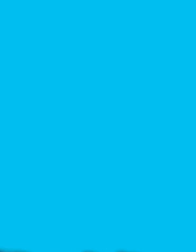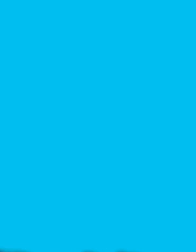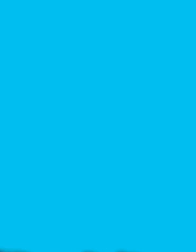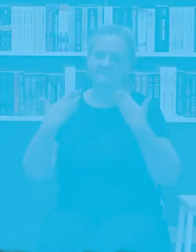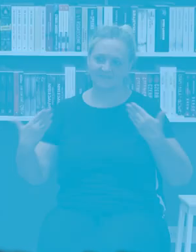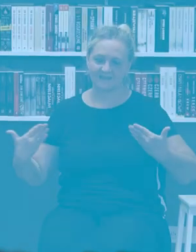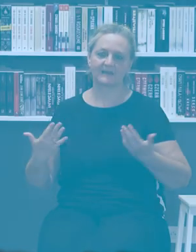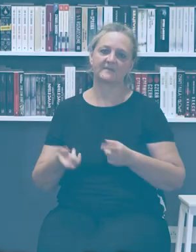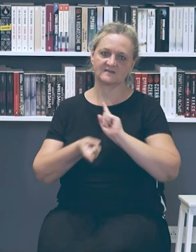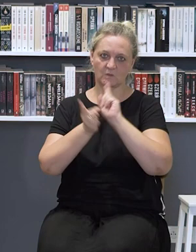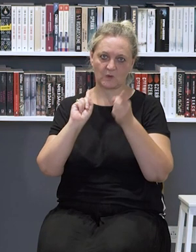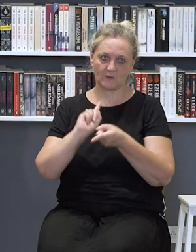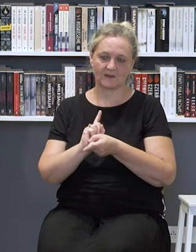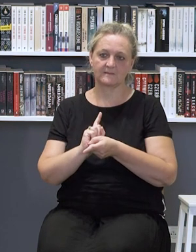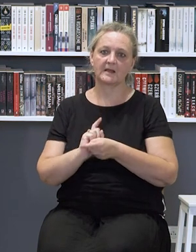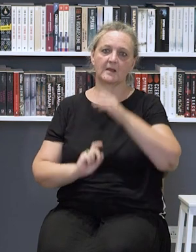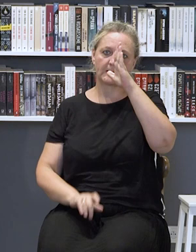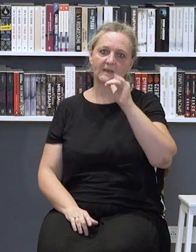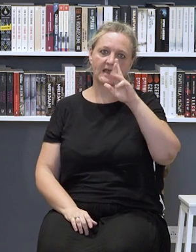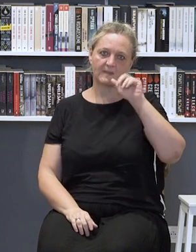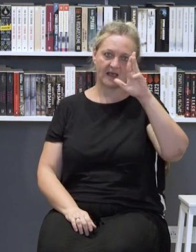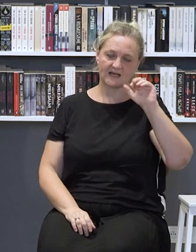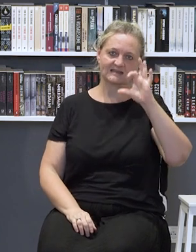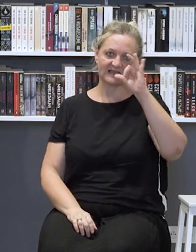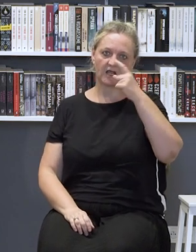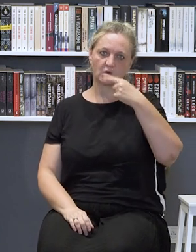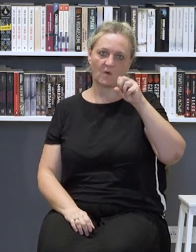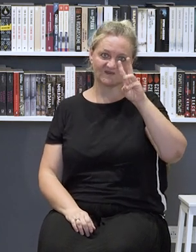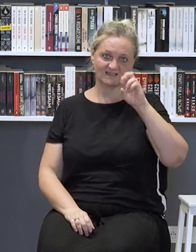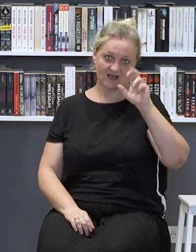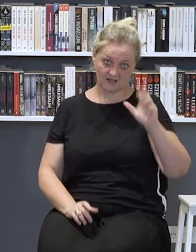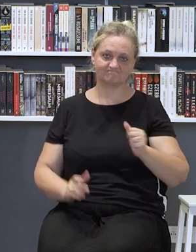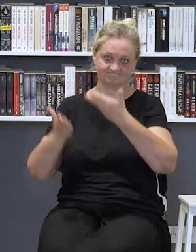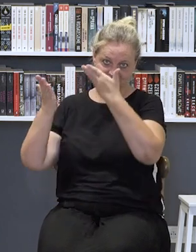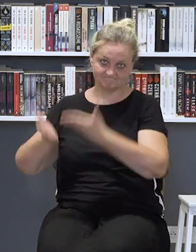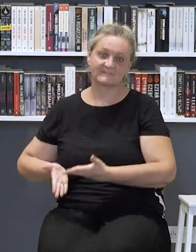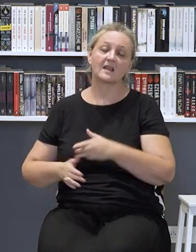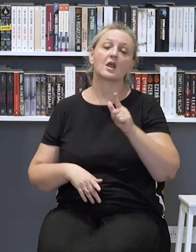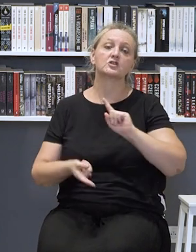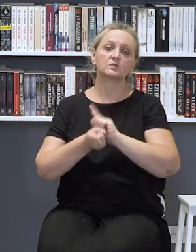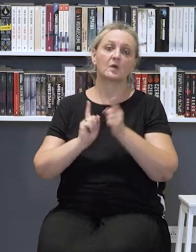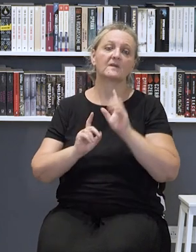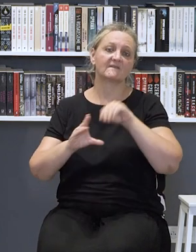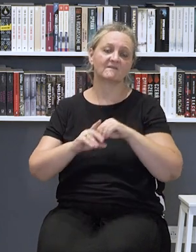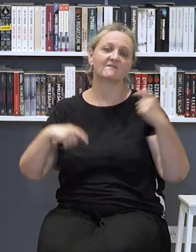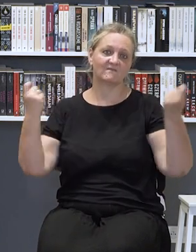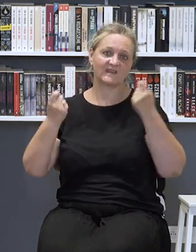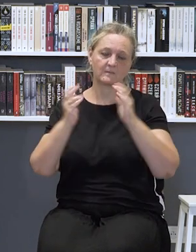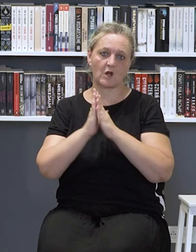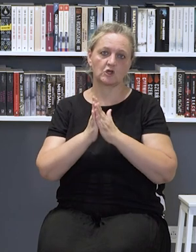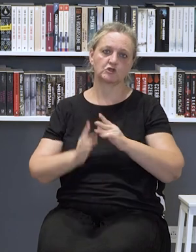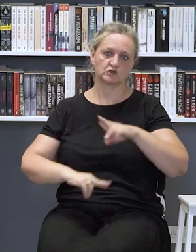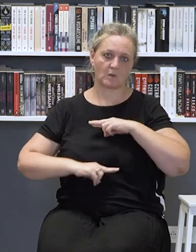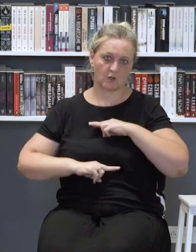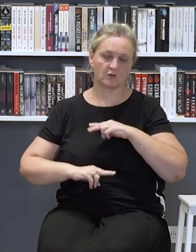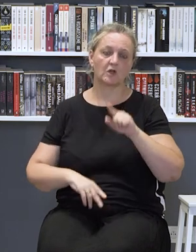Witamy na spotkaniu z Barbarą Sadurską, debiutantką. Spotkanie to odbywa się w ramach Festiwalu Literacki Sopot.